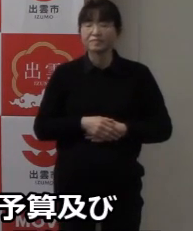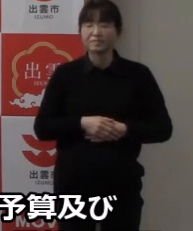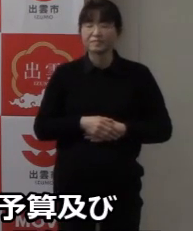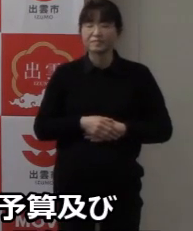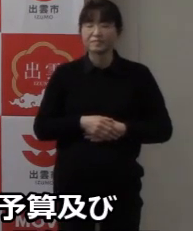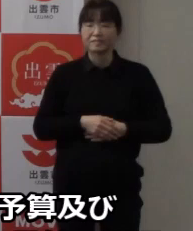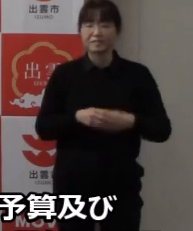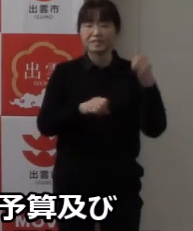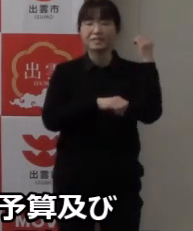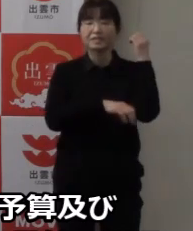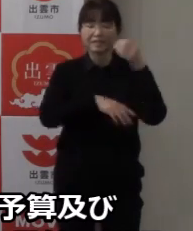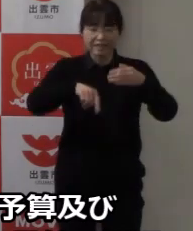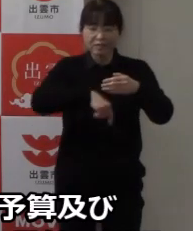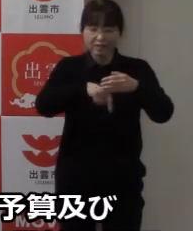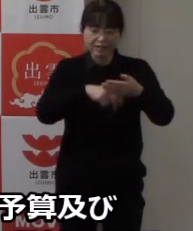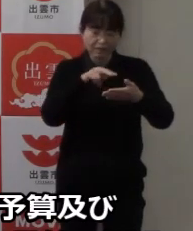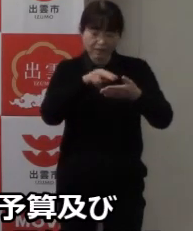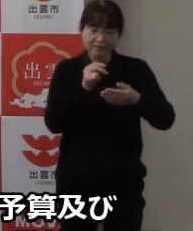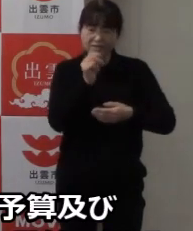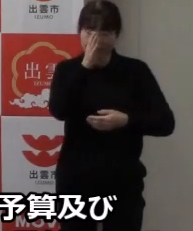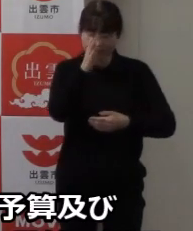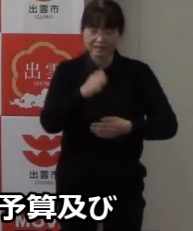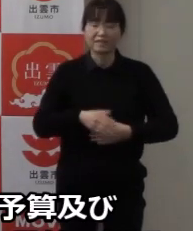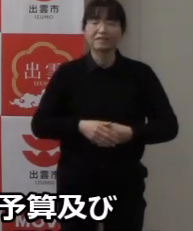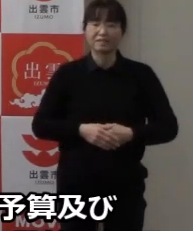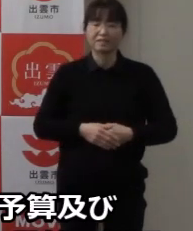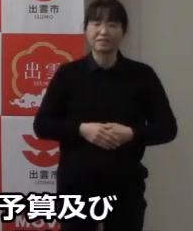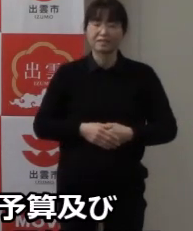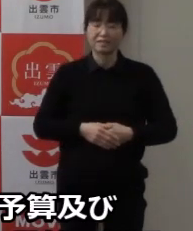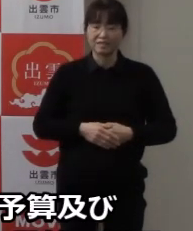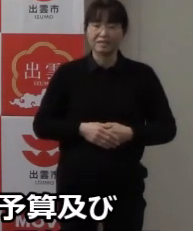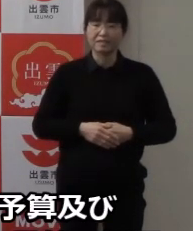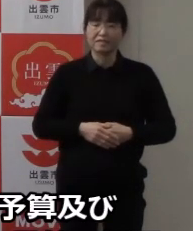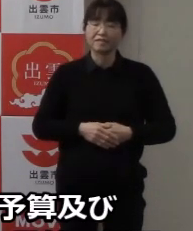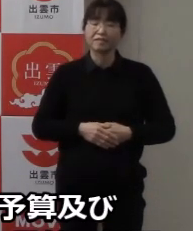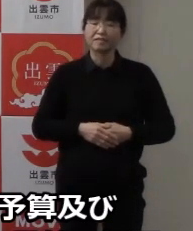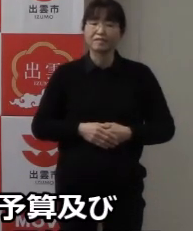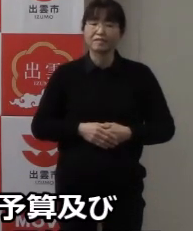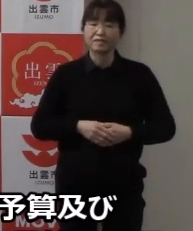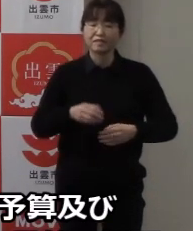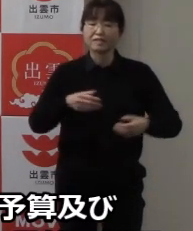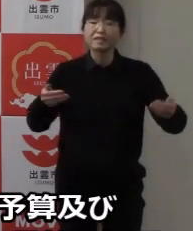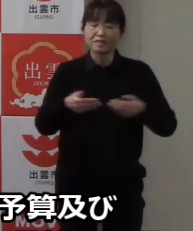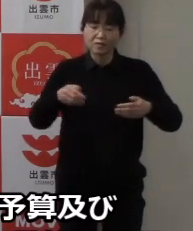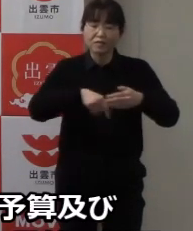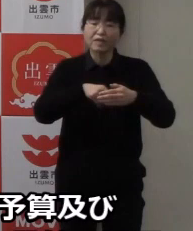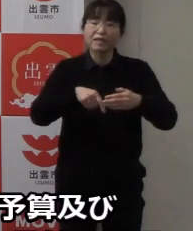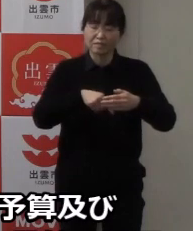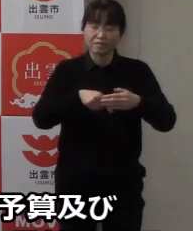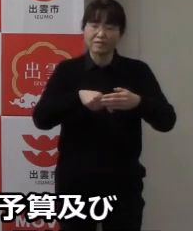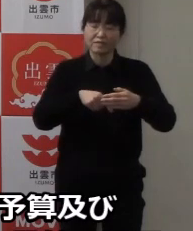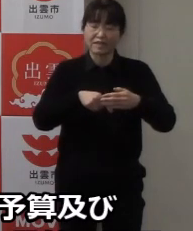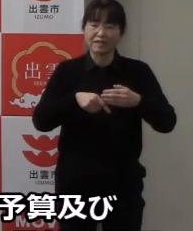財源内訳は見ていただきまして、主要事業でありますが、